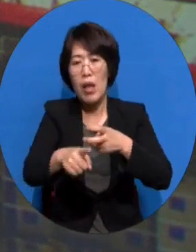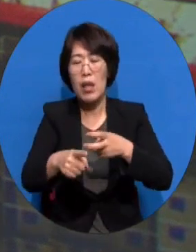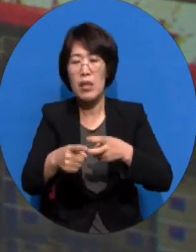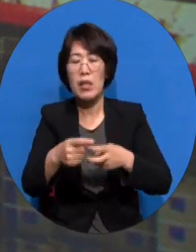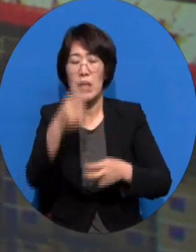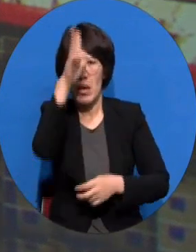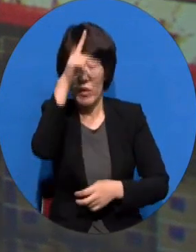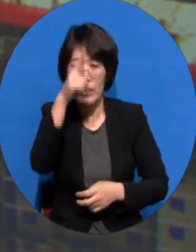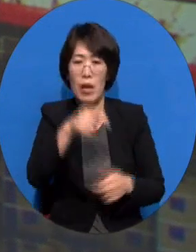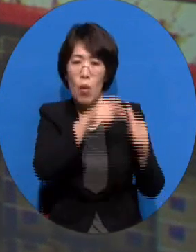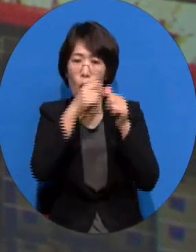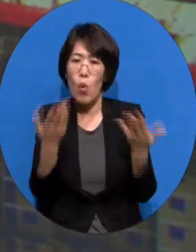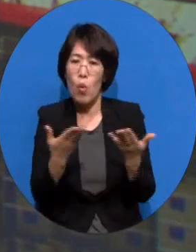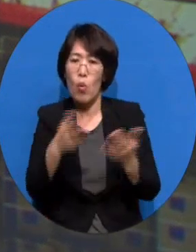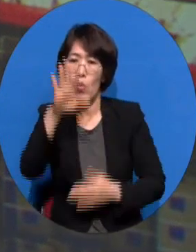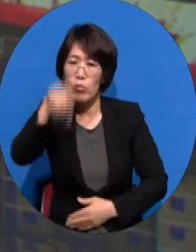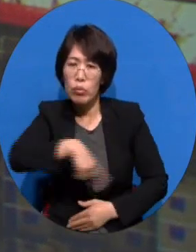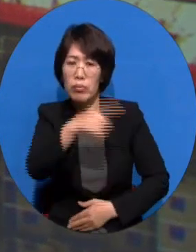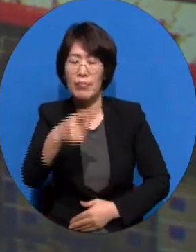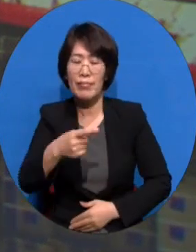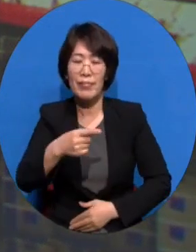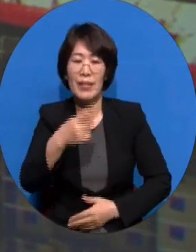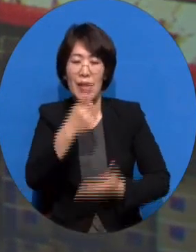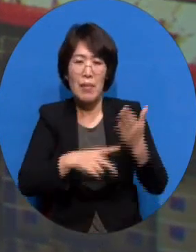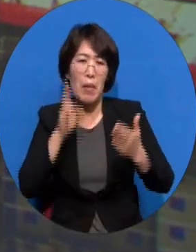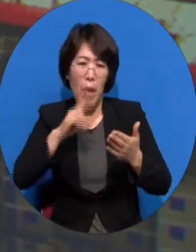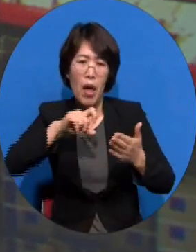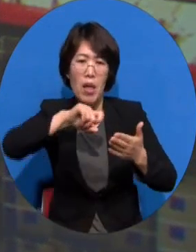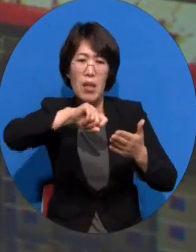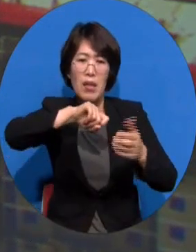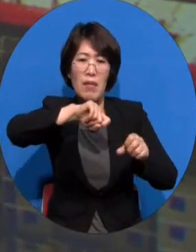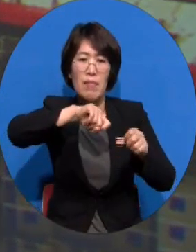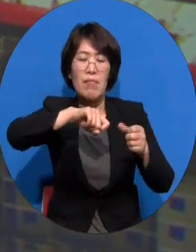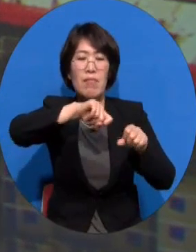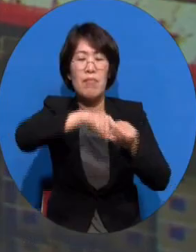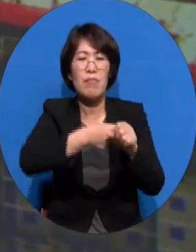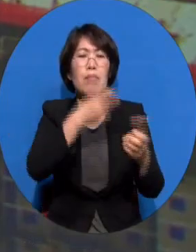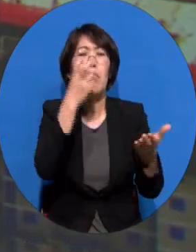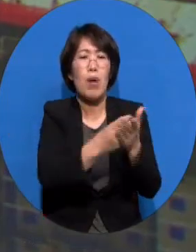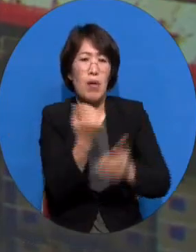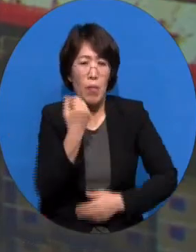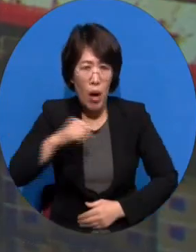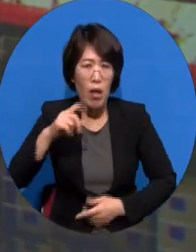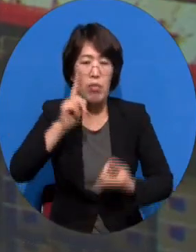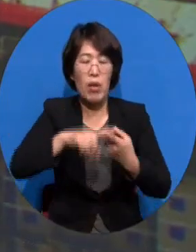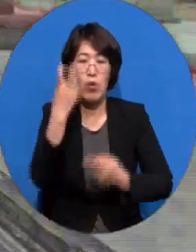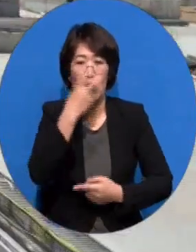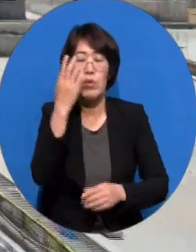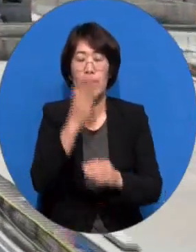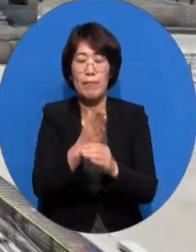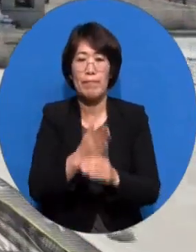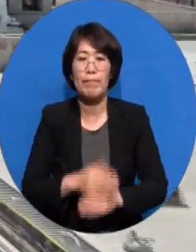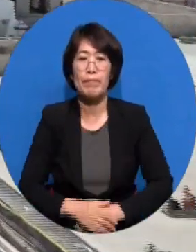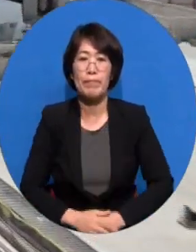고용노동부는 중대재해처벌법 위반 여부에 대한 조사를 착수했습니다. 임지은 기자입니다.